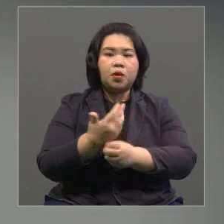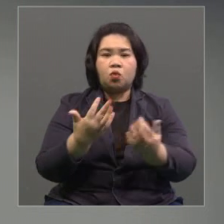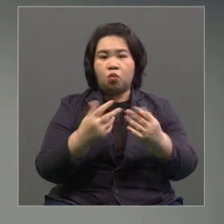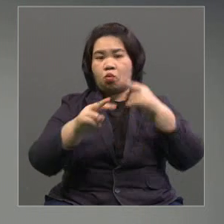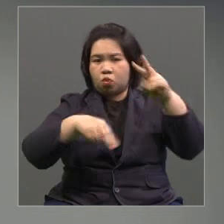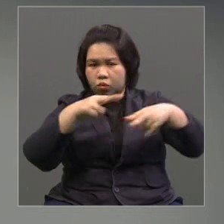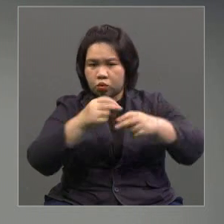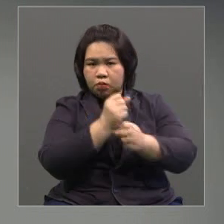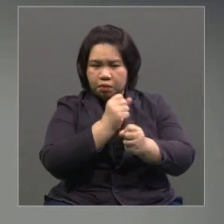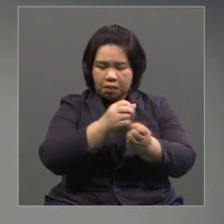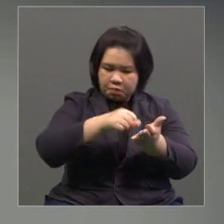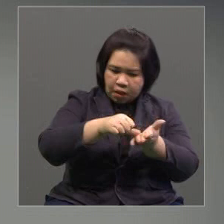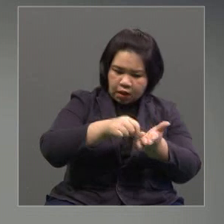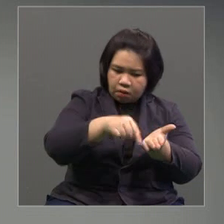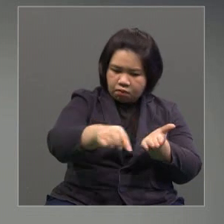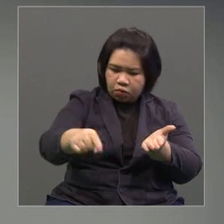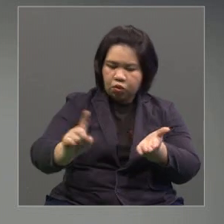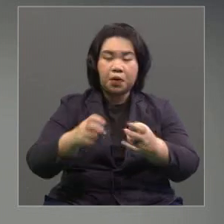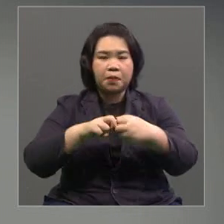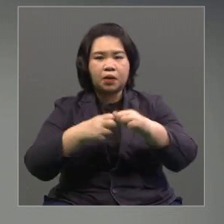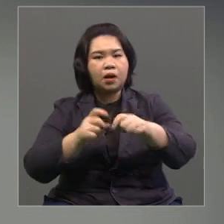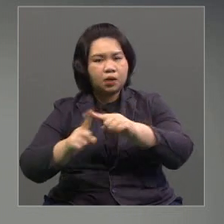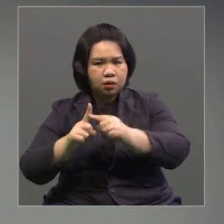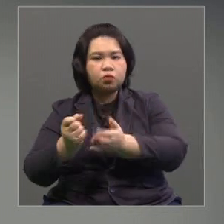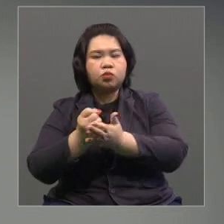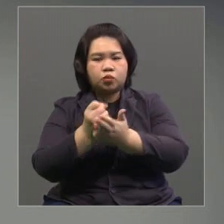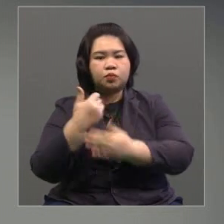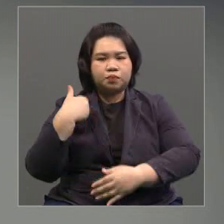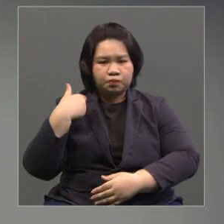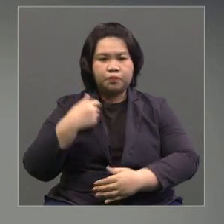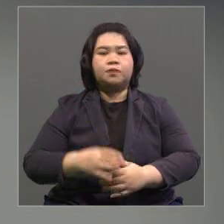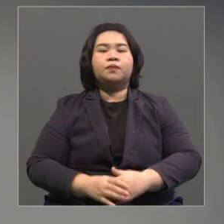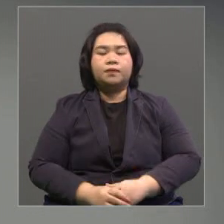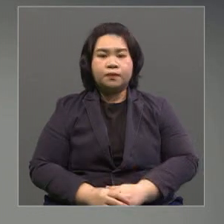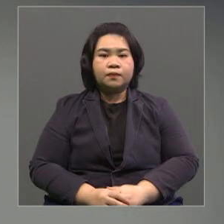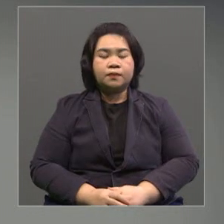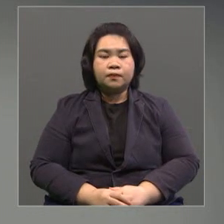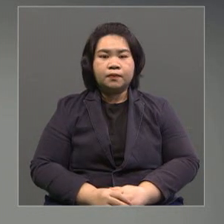จะตรวจสอบแก้ไขจุดต่างๆให้สามารถระบายน้ำได้สะดวกมากยิ่งขึ้นด้วยนะคะ